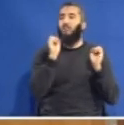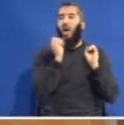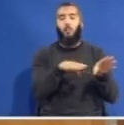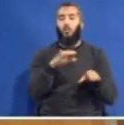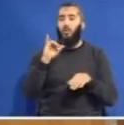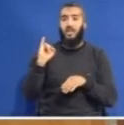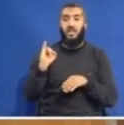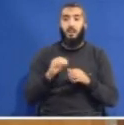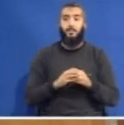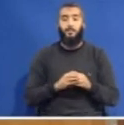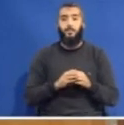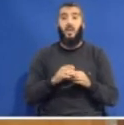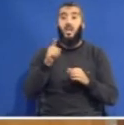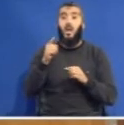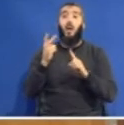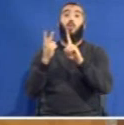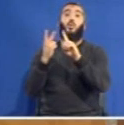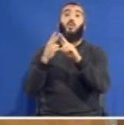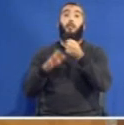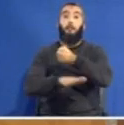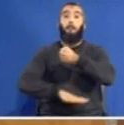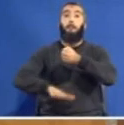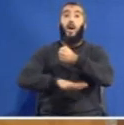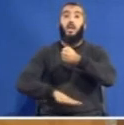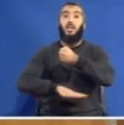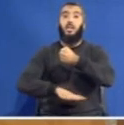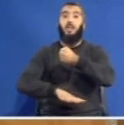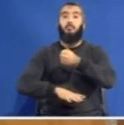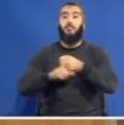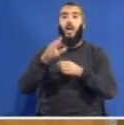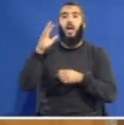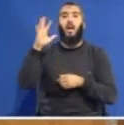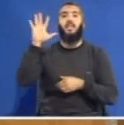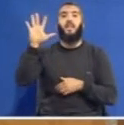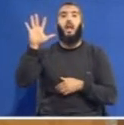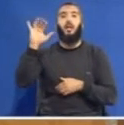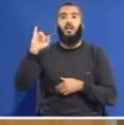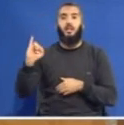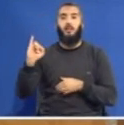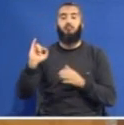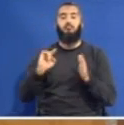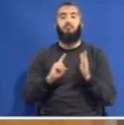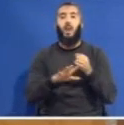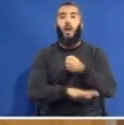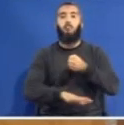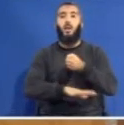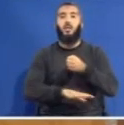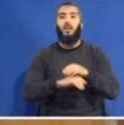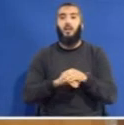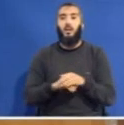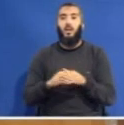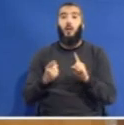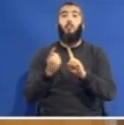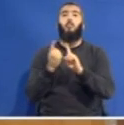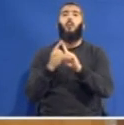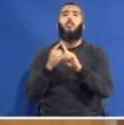بعد الشهادتين، يعني بعد دخول الإنسان في الإسلام وبرهنته على أنه مؤمن،